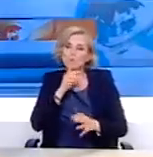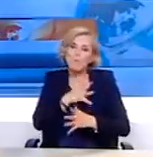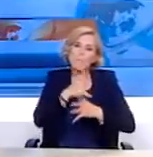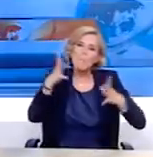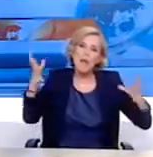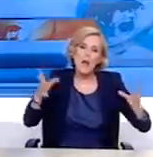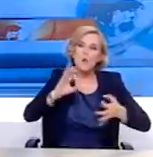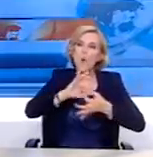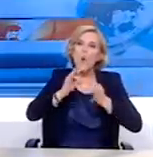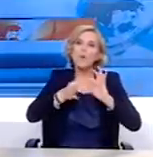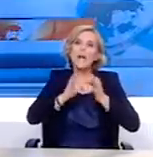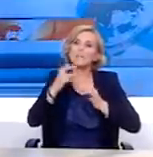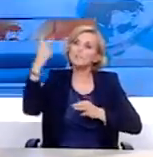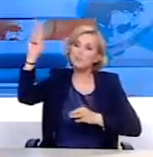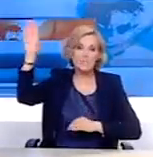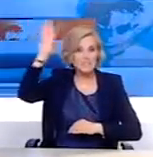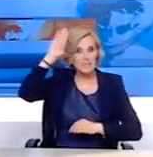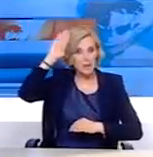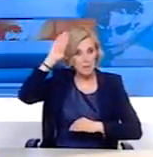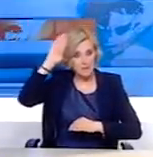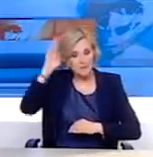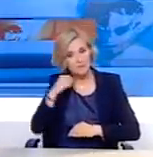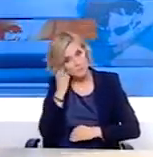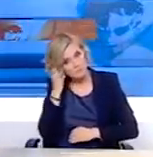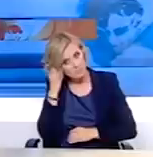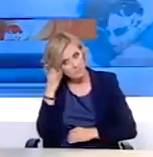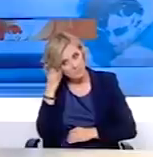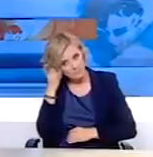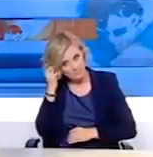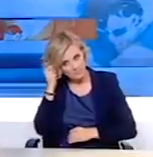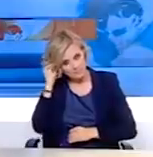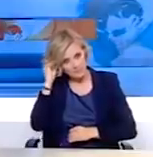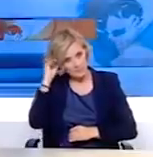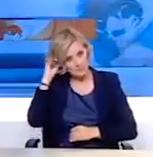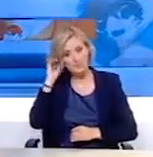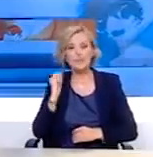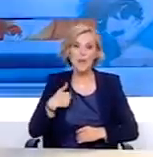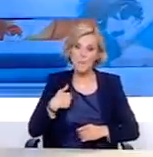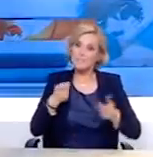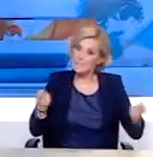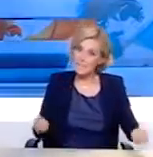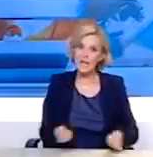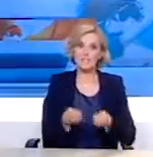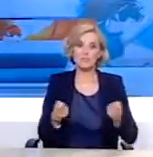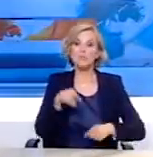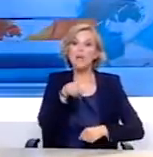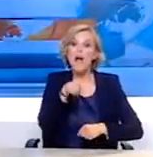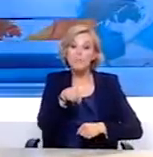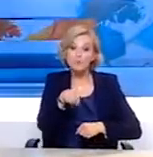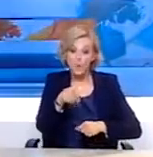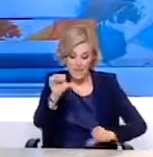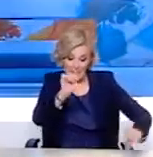νοσοκομιακοί οργανισμοί στην Αμερική, το γνωρίζω προσωπικά, να χρησιμοποιήσουμε το σχήμα αυτό στους Έλληνες πολίτες που